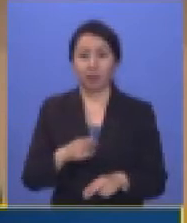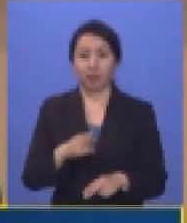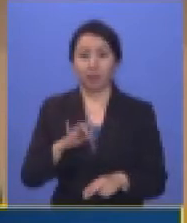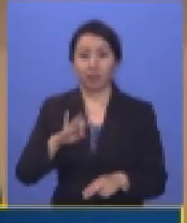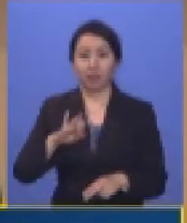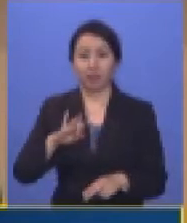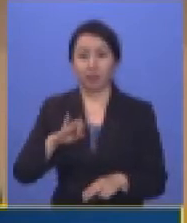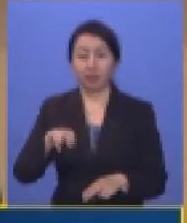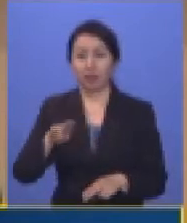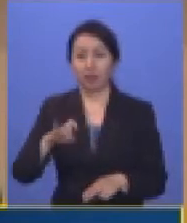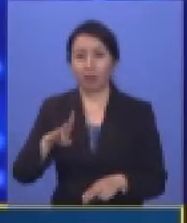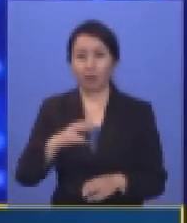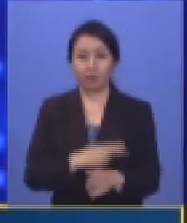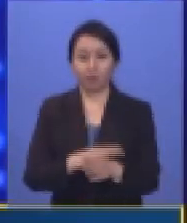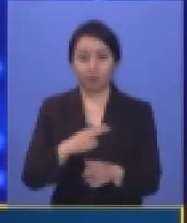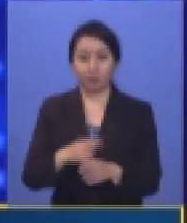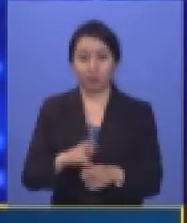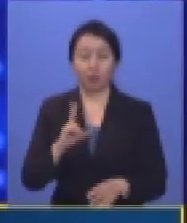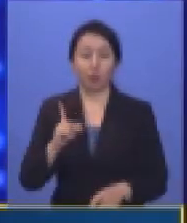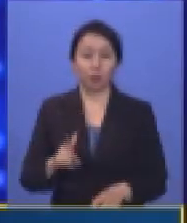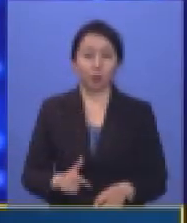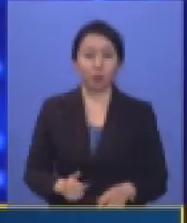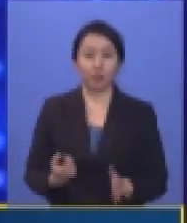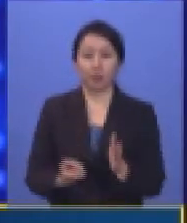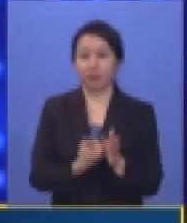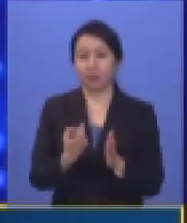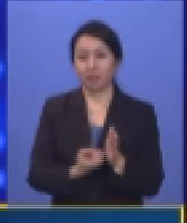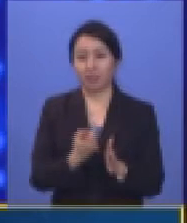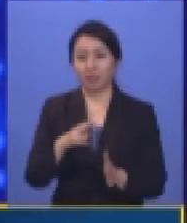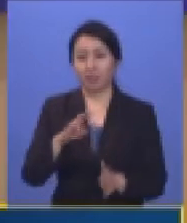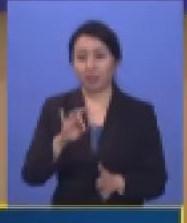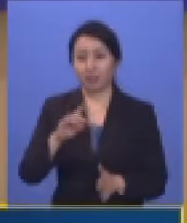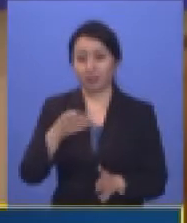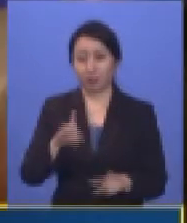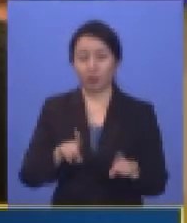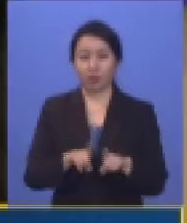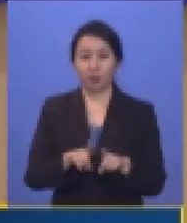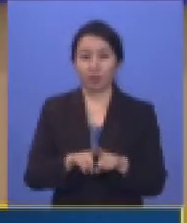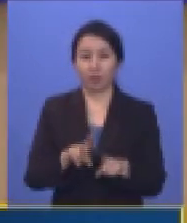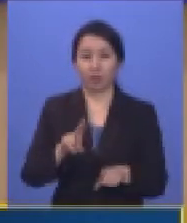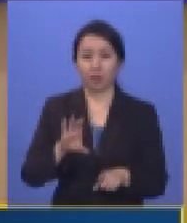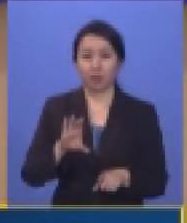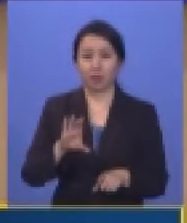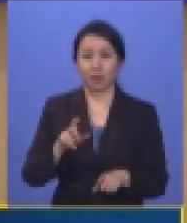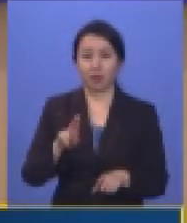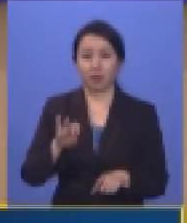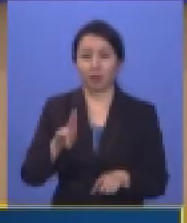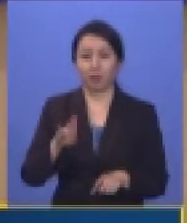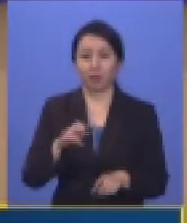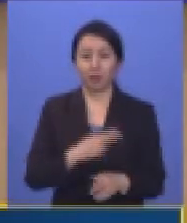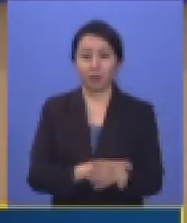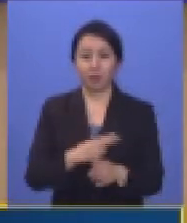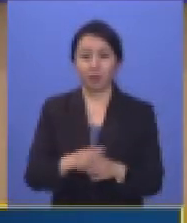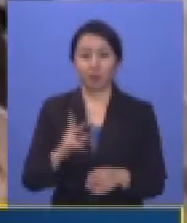и Елене Дрядиным за воспитание дочери следователя Кристины Дрядиной, а также Кайсару и Самал Аягановым за